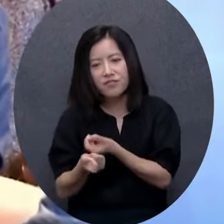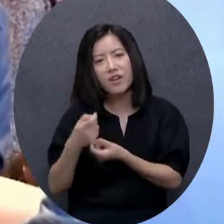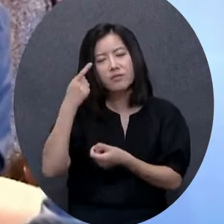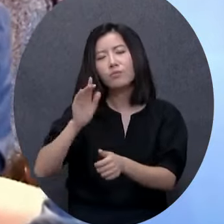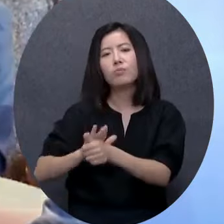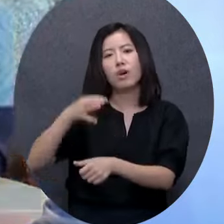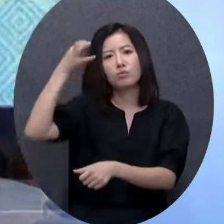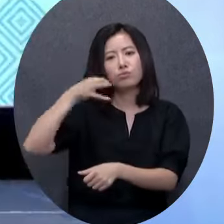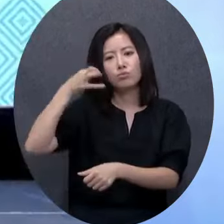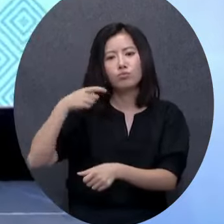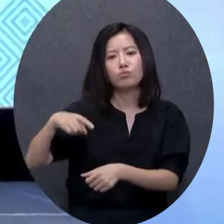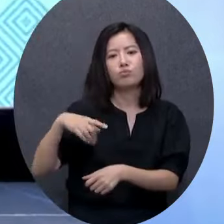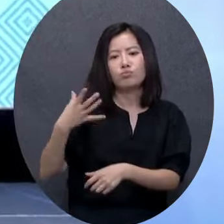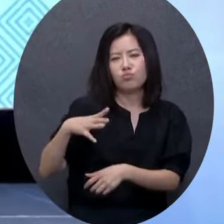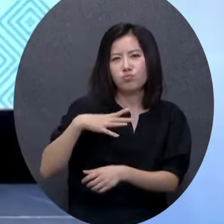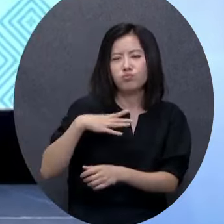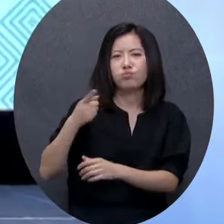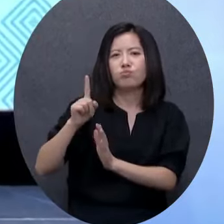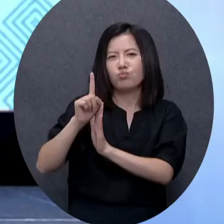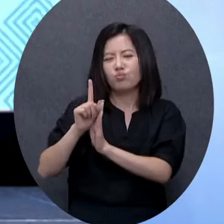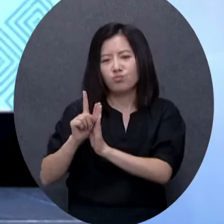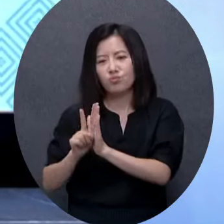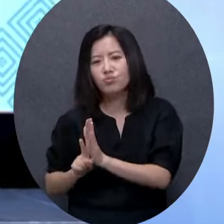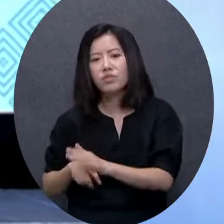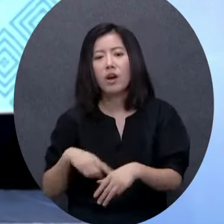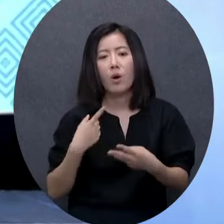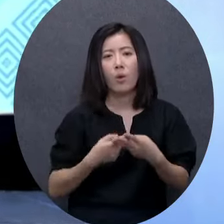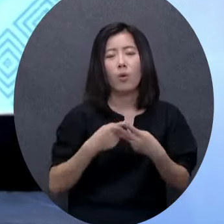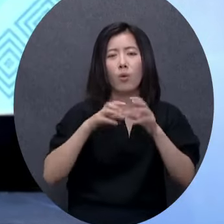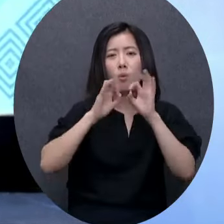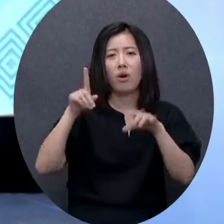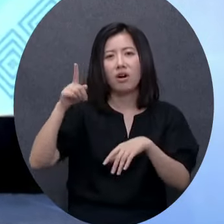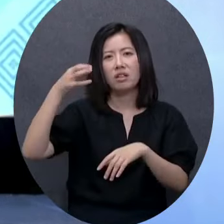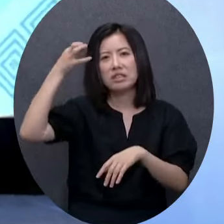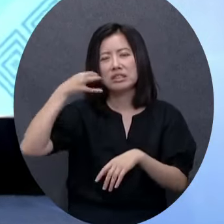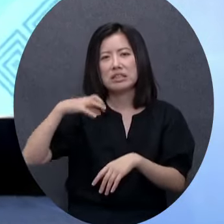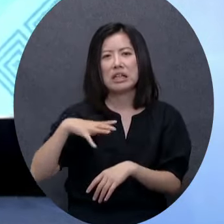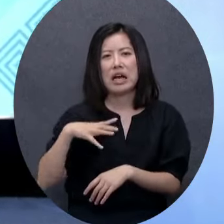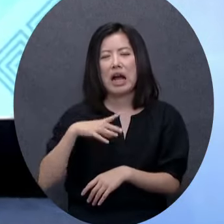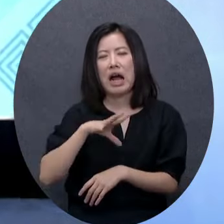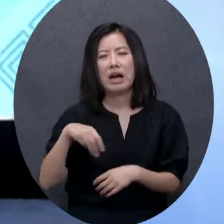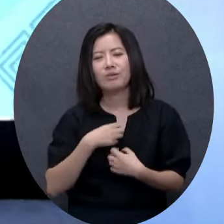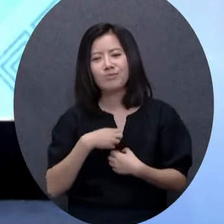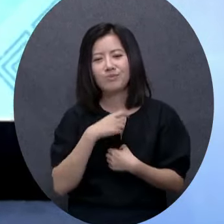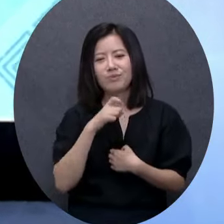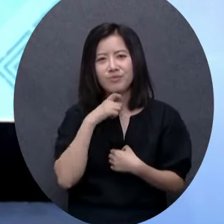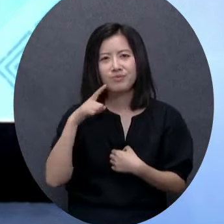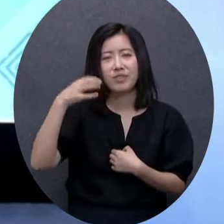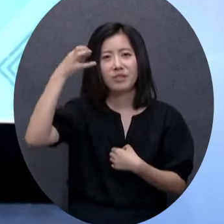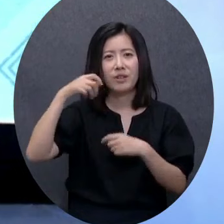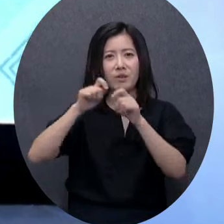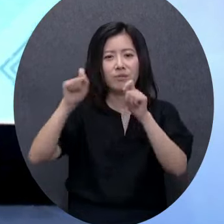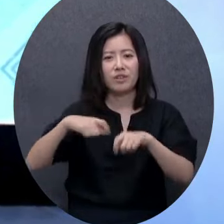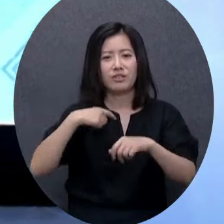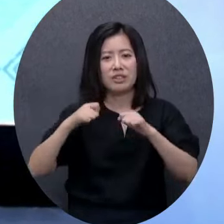甸推動局勢降溫回穩。王毅指出，緬甸局勢仍然令人擔憂，在緬甸問題上面要堅